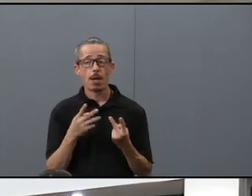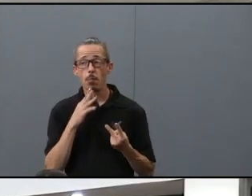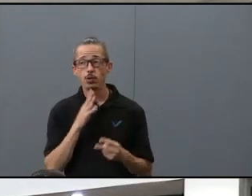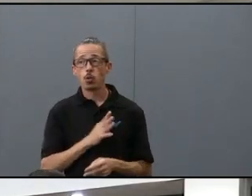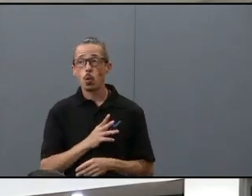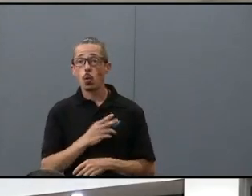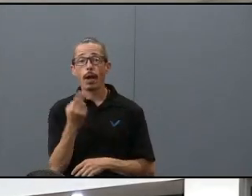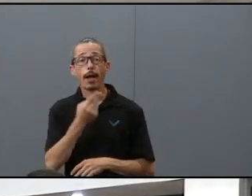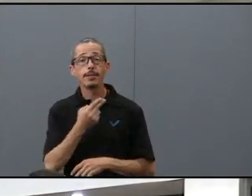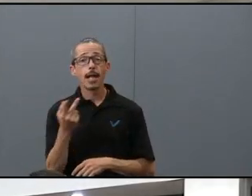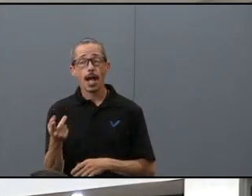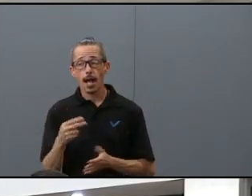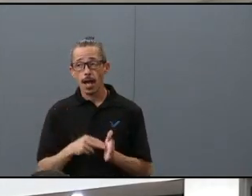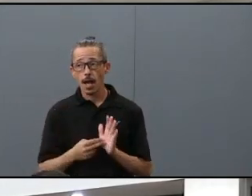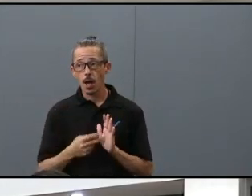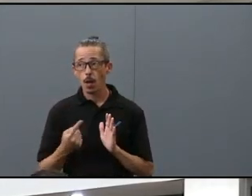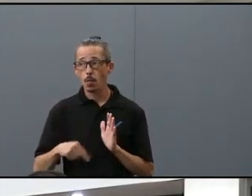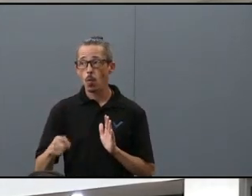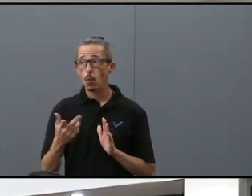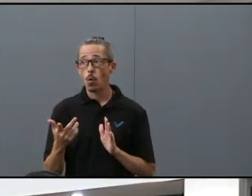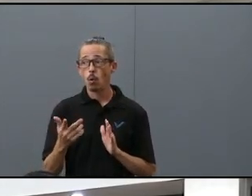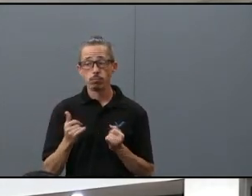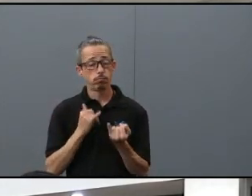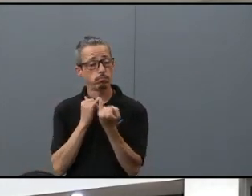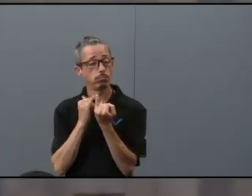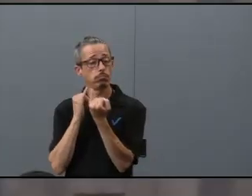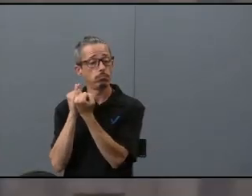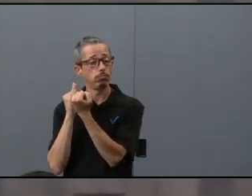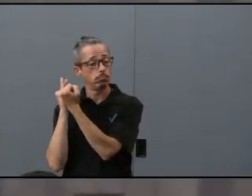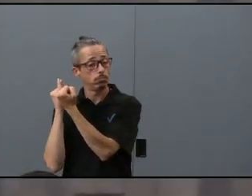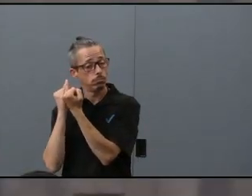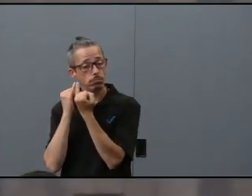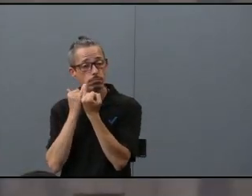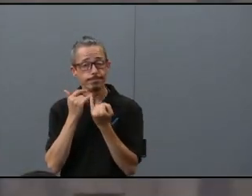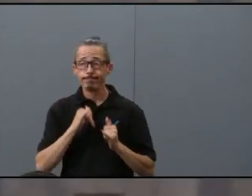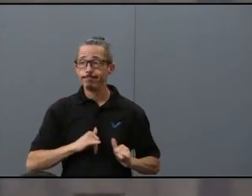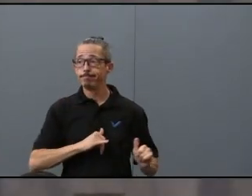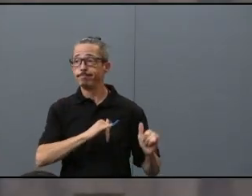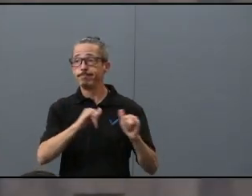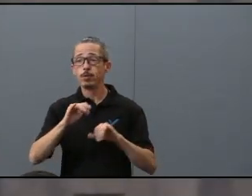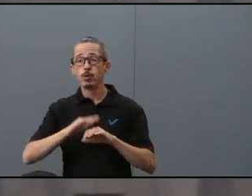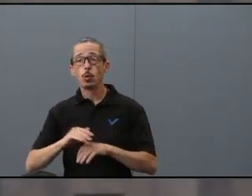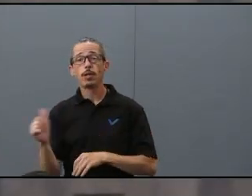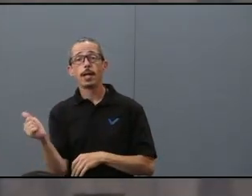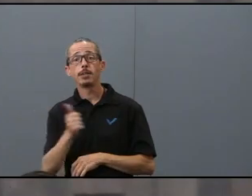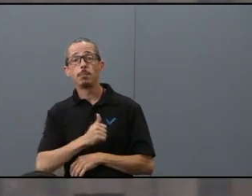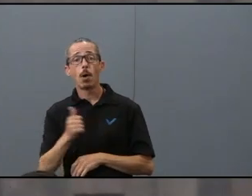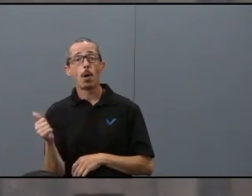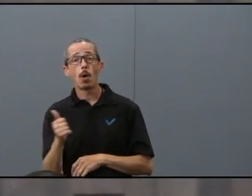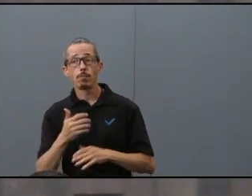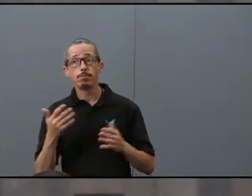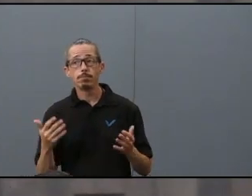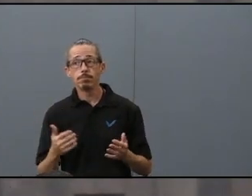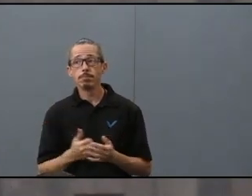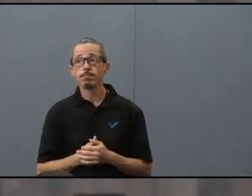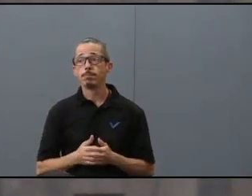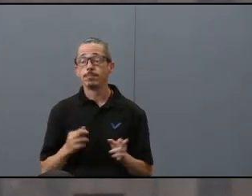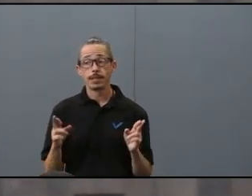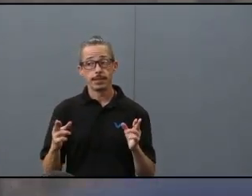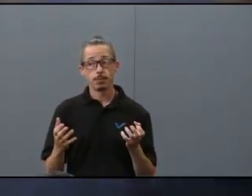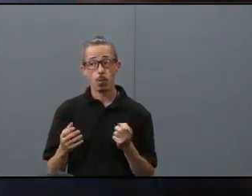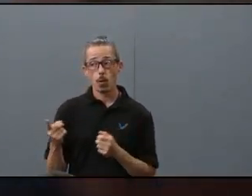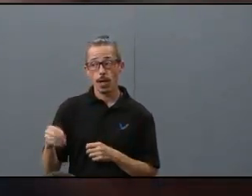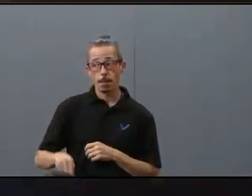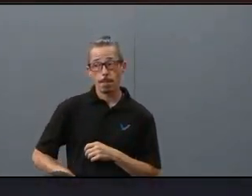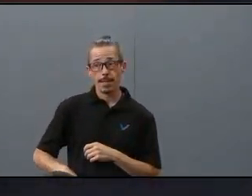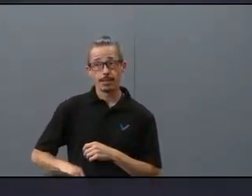chrétien vous le savez c'est notre combat commun qu'on a par rapport au transport en commun j'ai encore un peu espoir parce que le premier